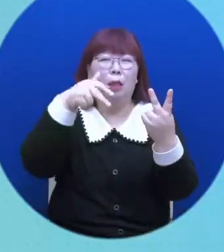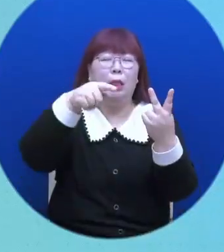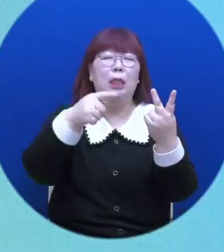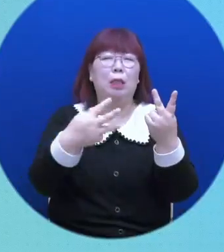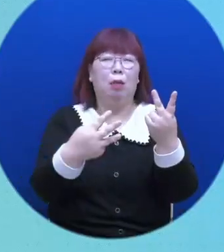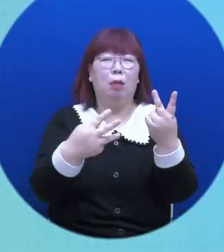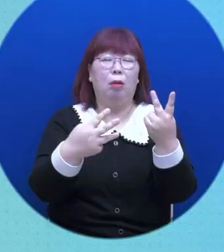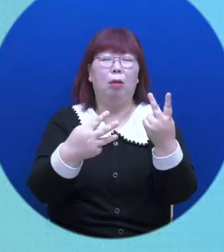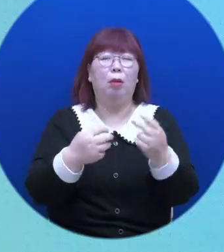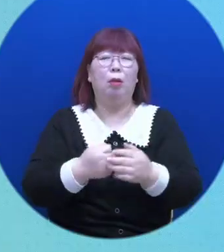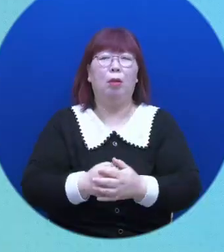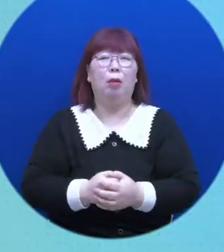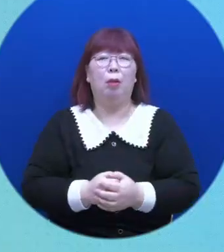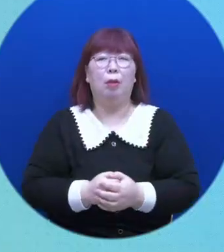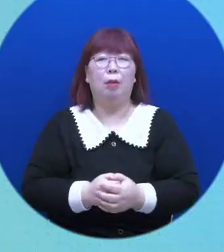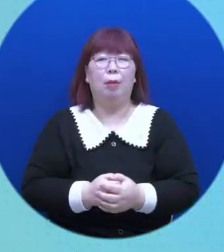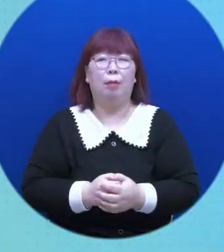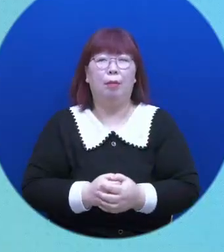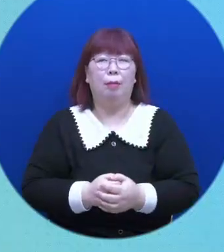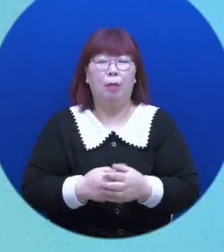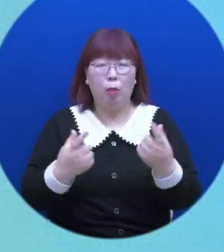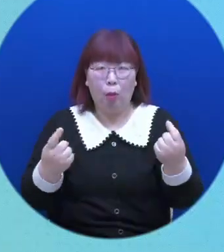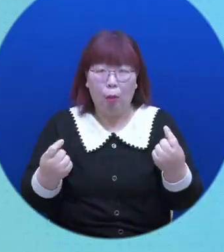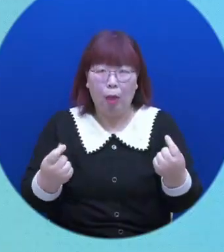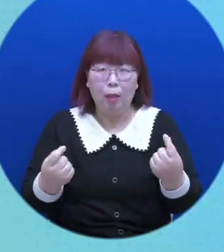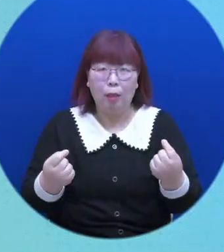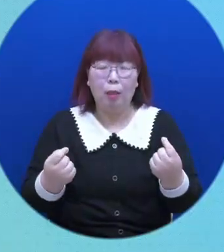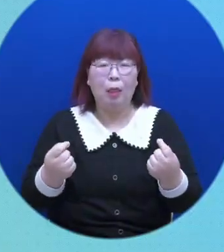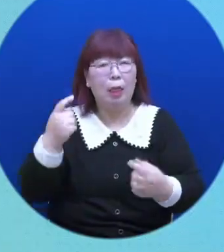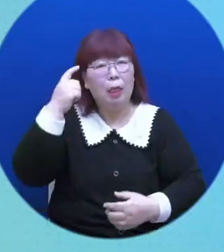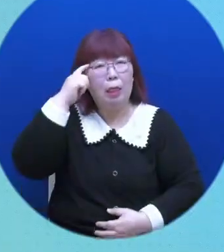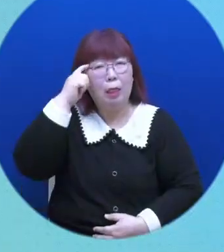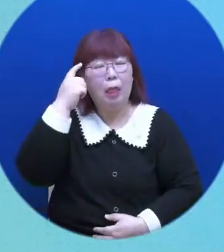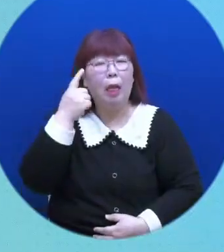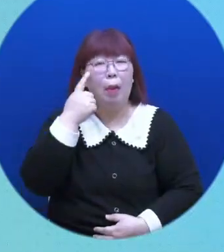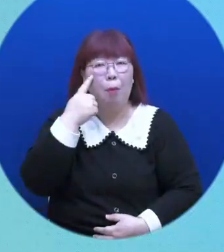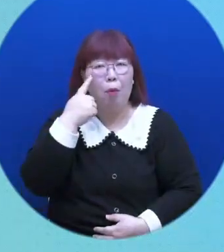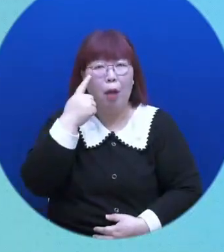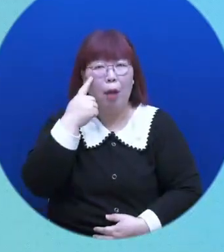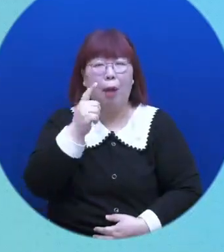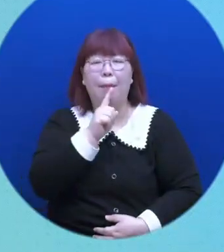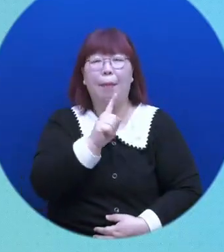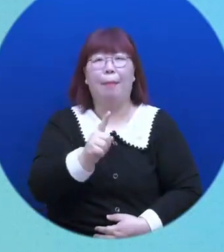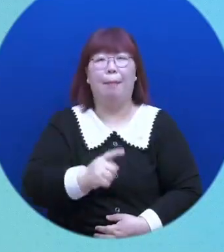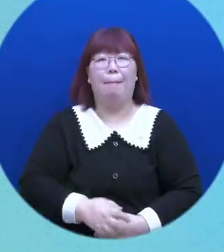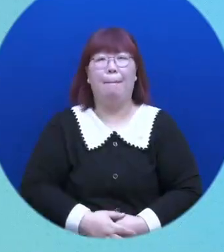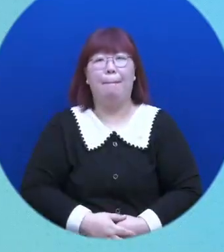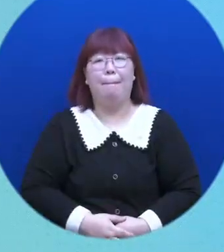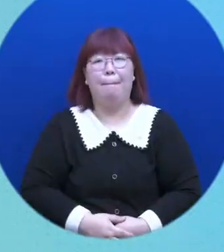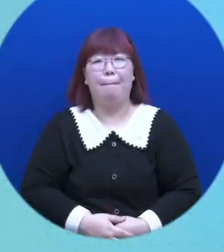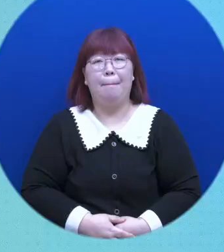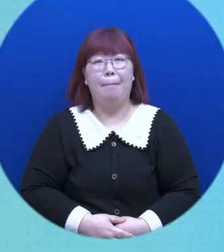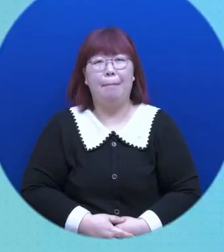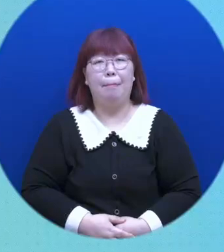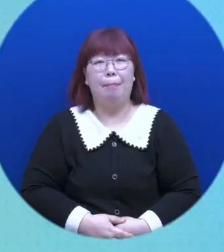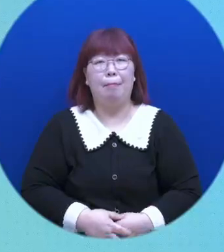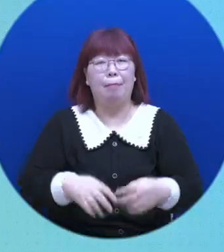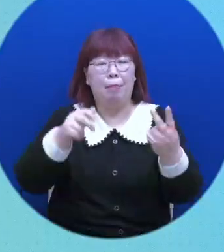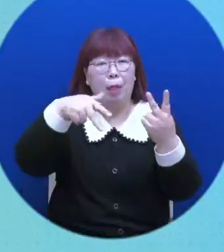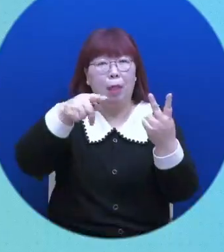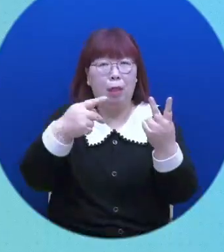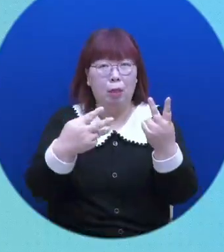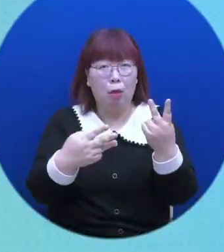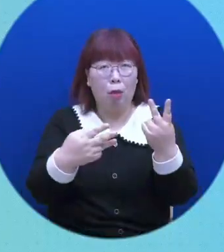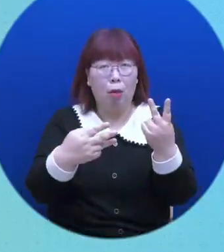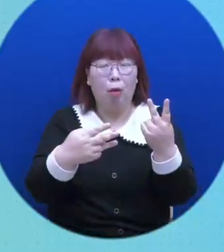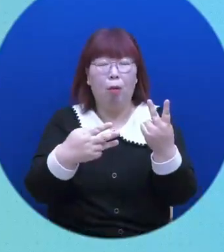있죠. 그 2절에 보면 똑같이 생각하여 보라는 말씀이 있어요. 그런데 2절에 와서